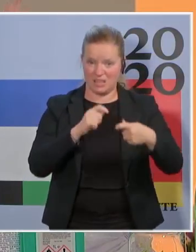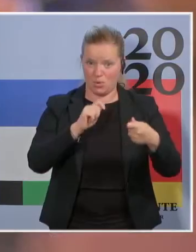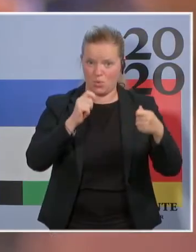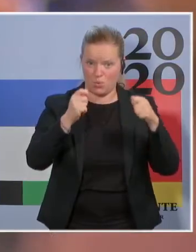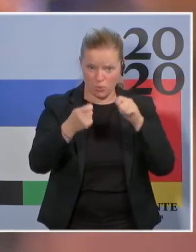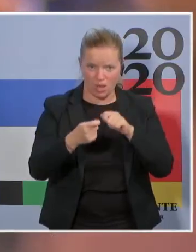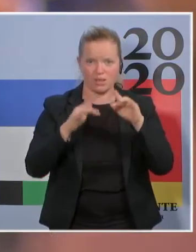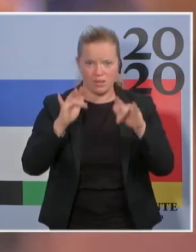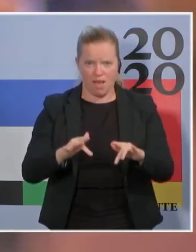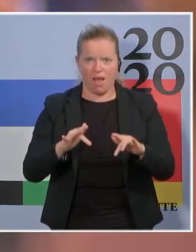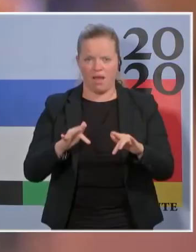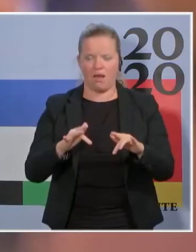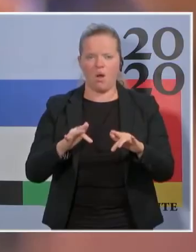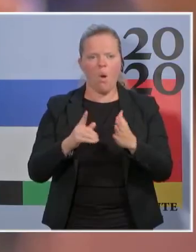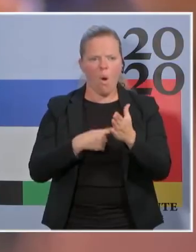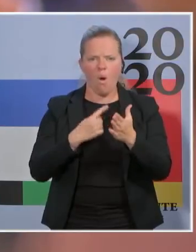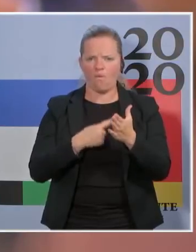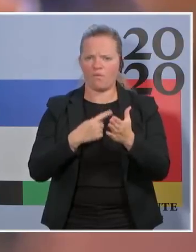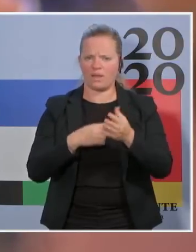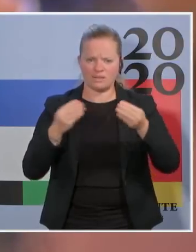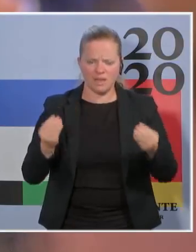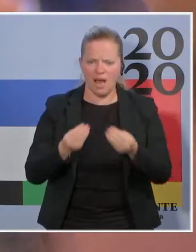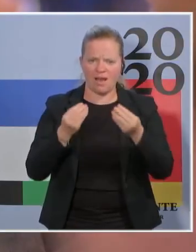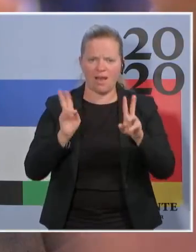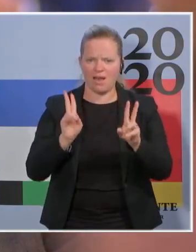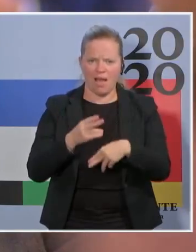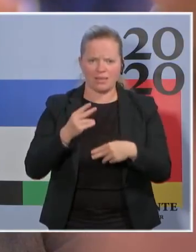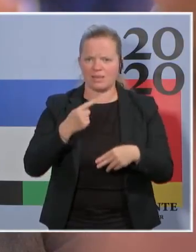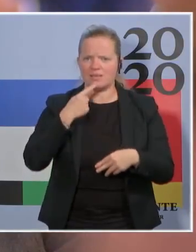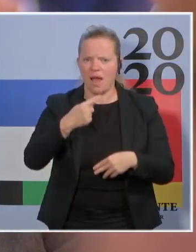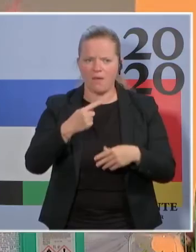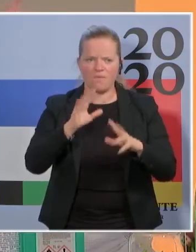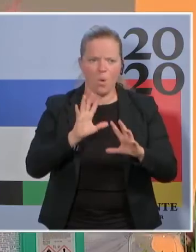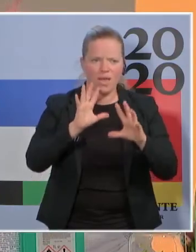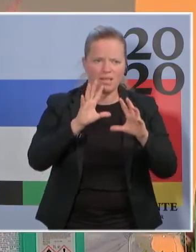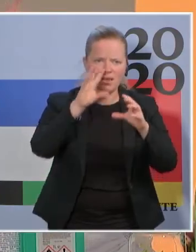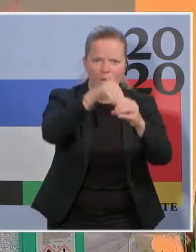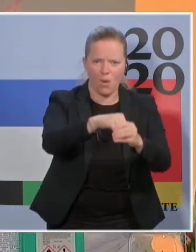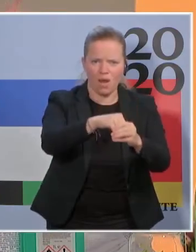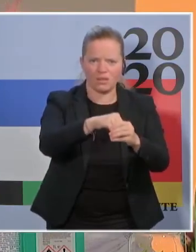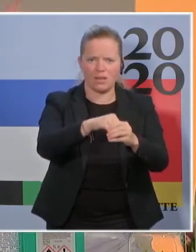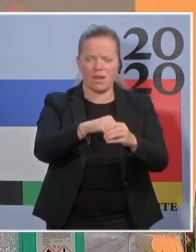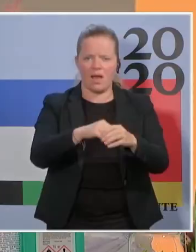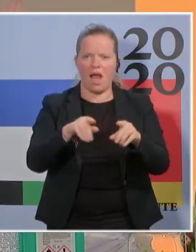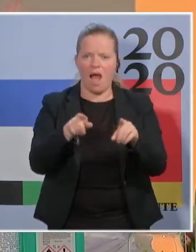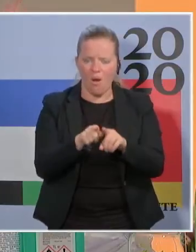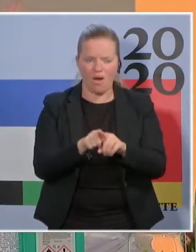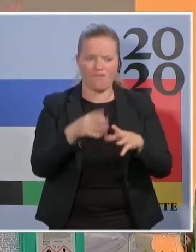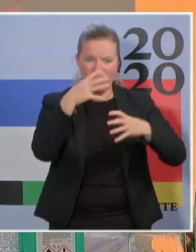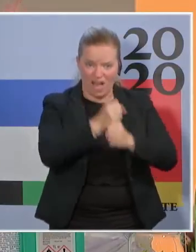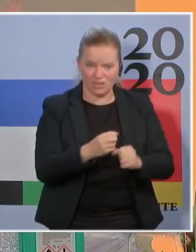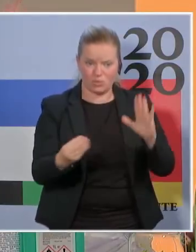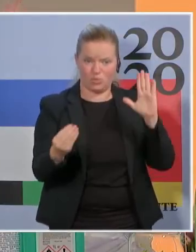oftmals eine Cloud gar nicht benennen können, wohin sie gehört, dass wir sie auch verrechten in unserer